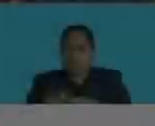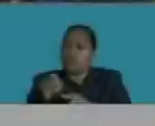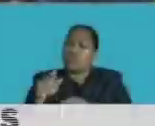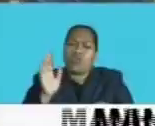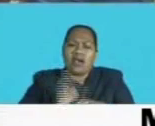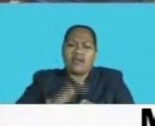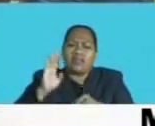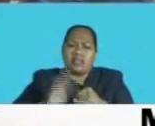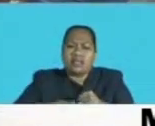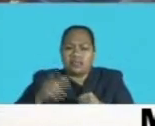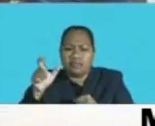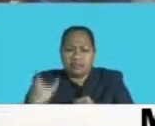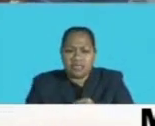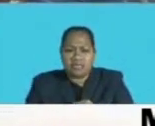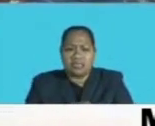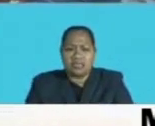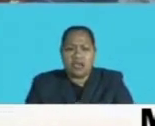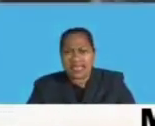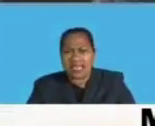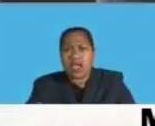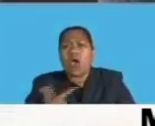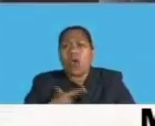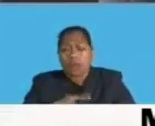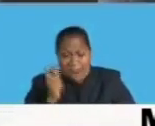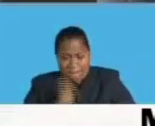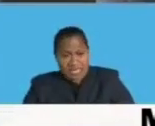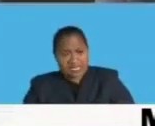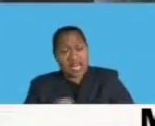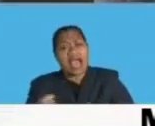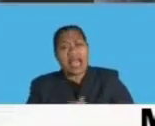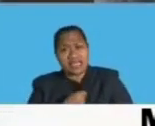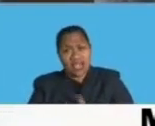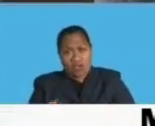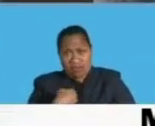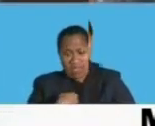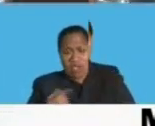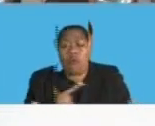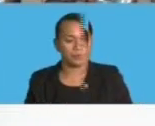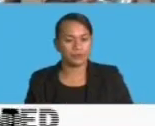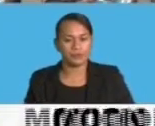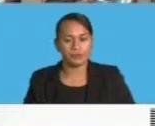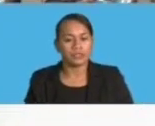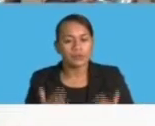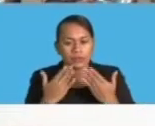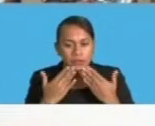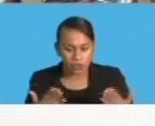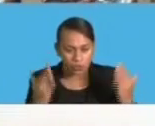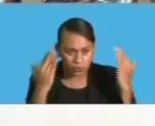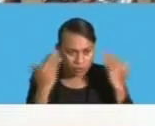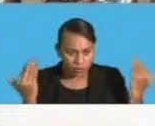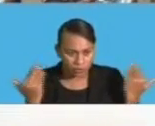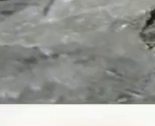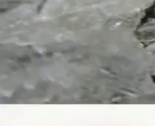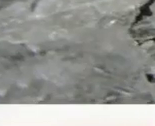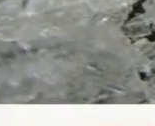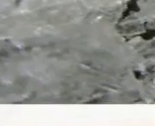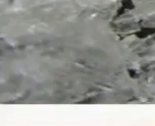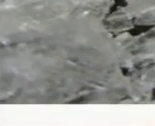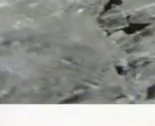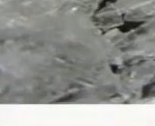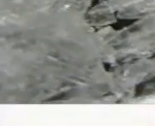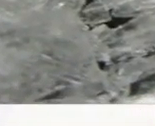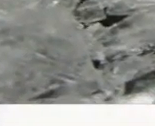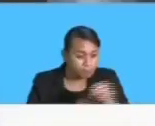sir. In the news tonight, NFP's Tikondondor lays manhandle claims. Motion for committee on drugs defeated